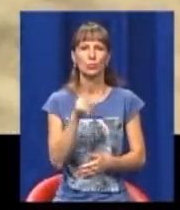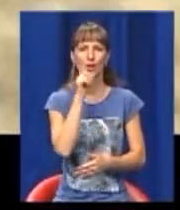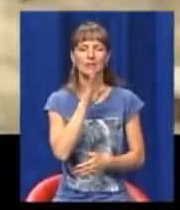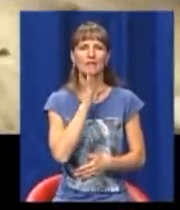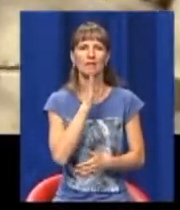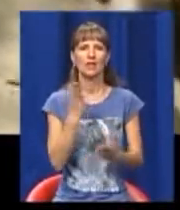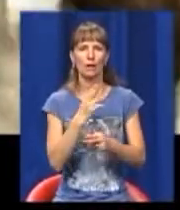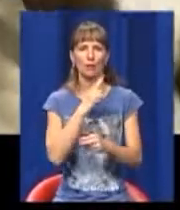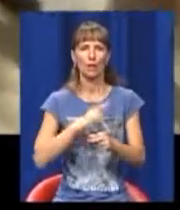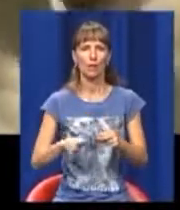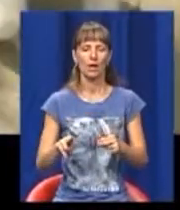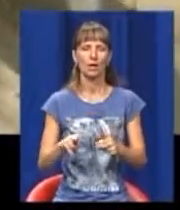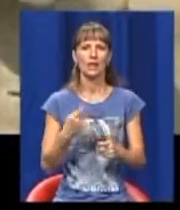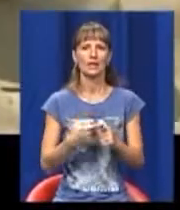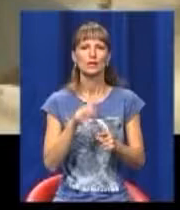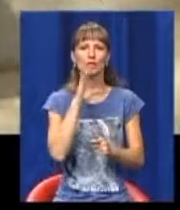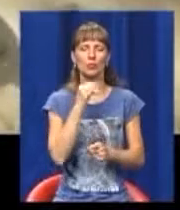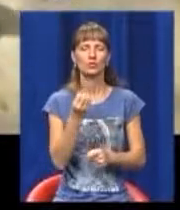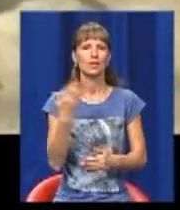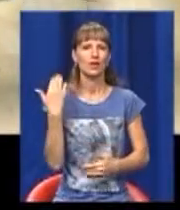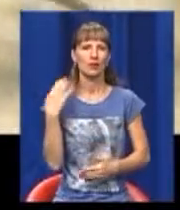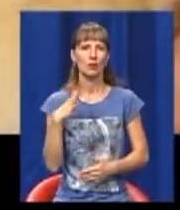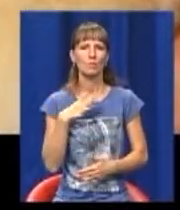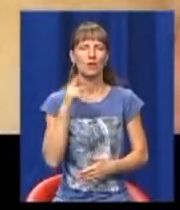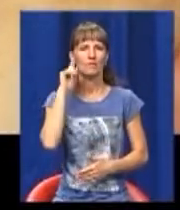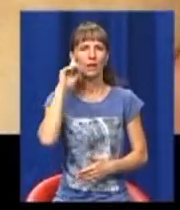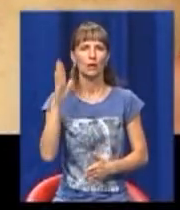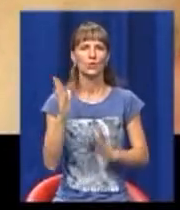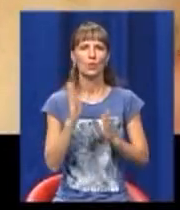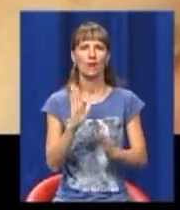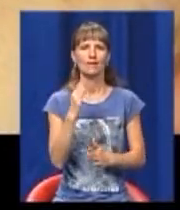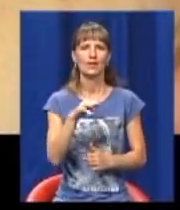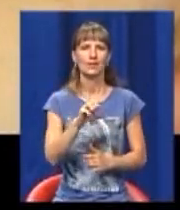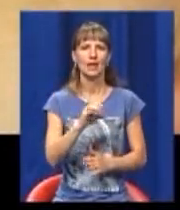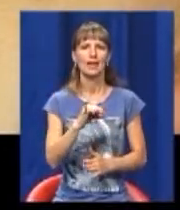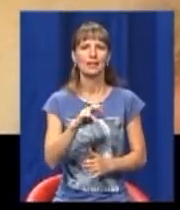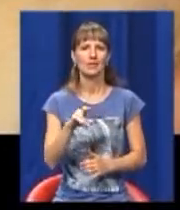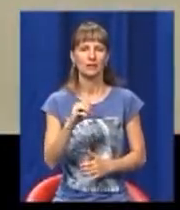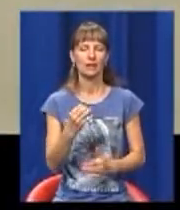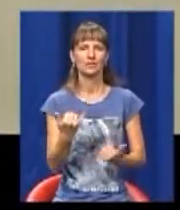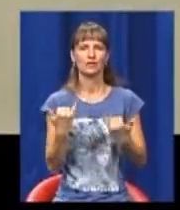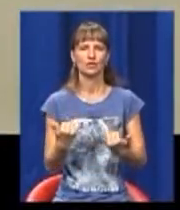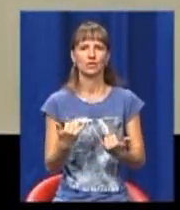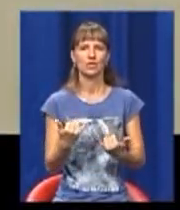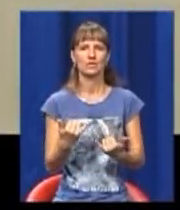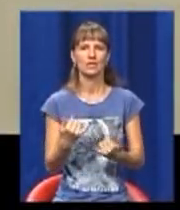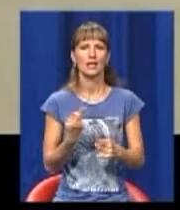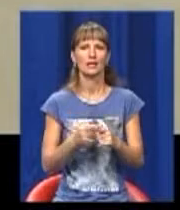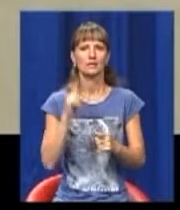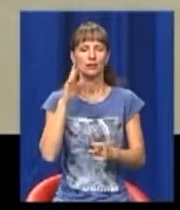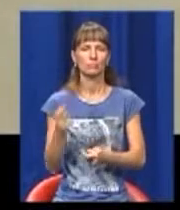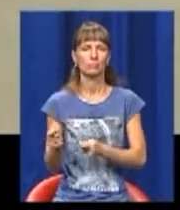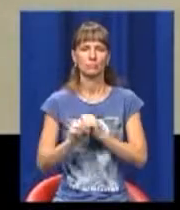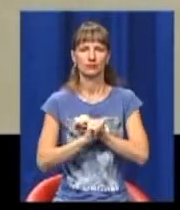дівчинкою, яка загубилася. Ці собаки ще недавно були відомі тільки в Таїланді, але тепер слава про них рознеслася по